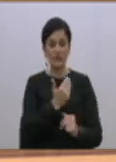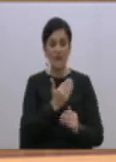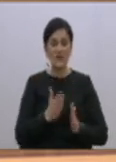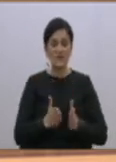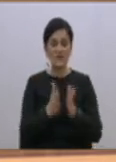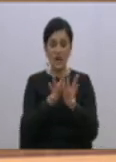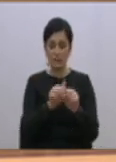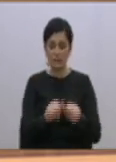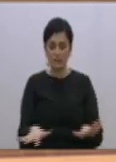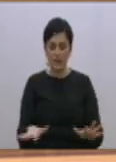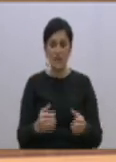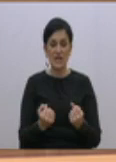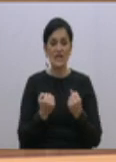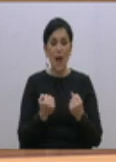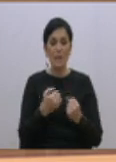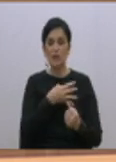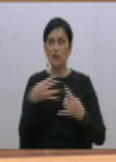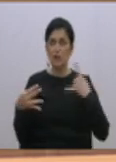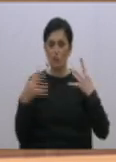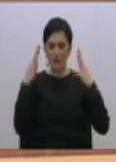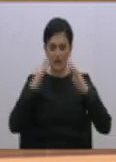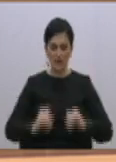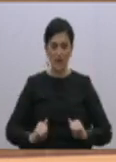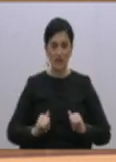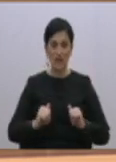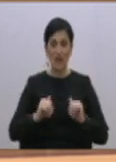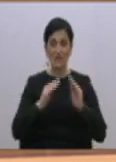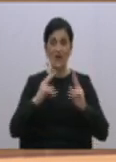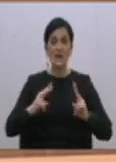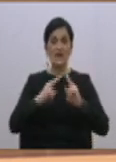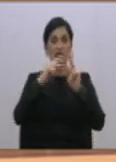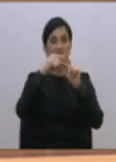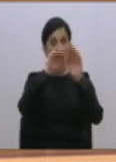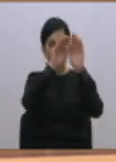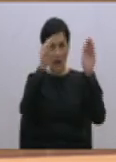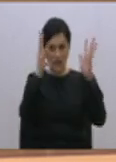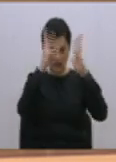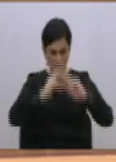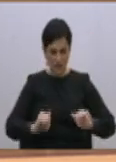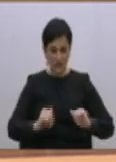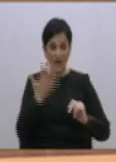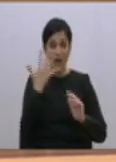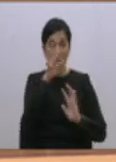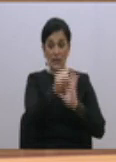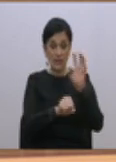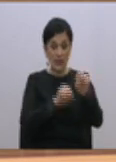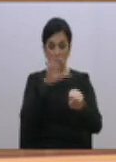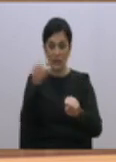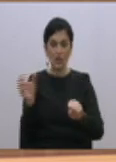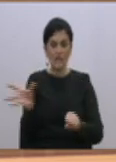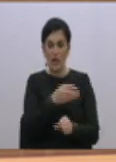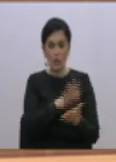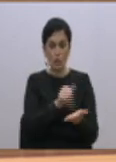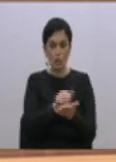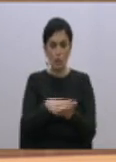იშლება, გამაგრებული შენობები ინგრევა, გადახურული ტაძარი ირღვევა, რასაც ხელს კიდებთ ყველაფერი ფუჩდება და